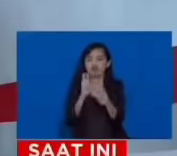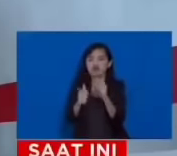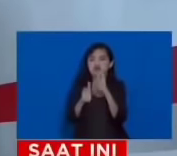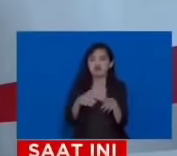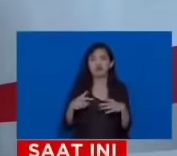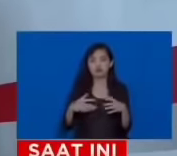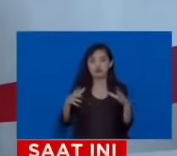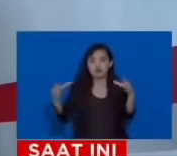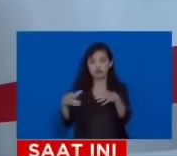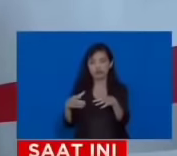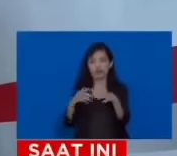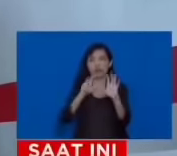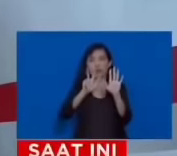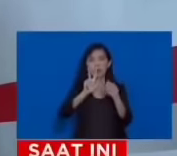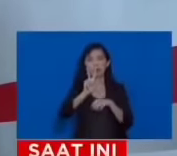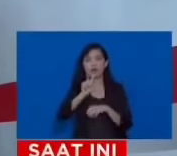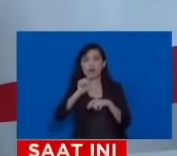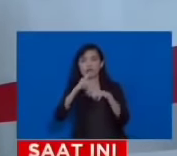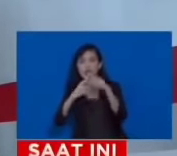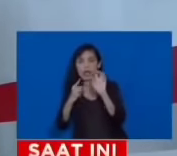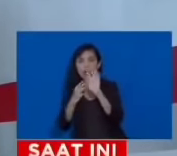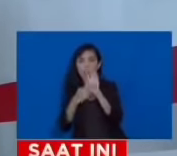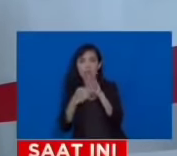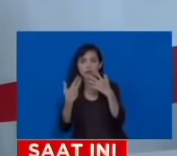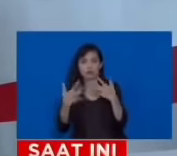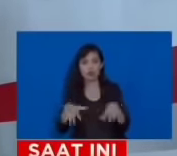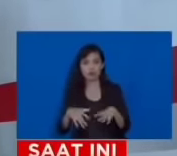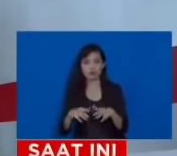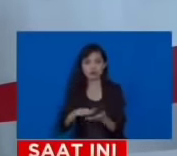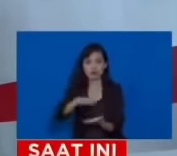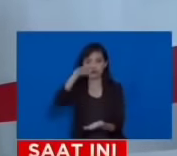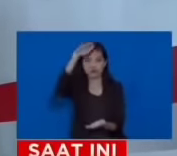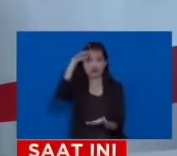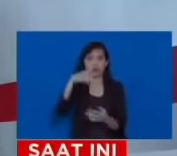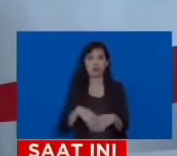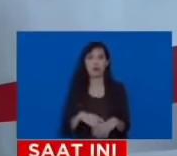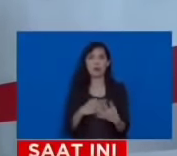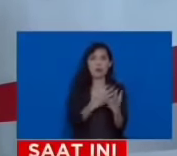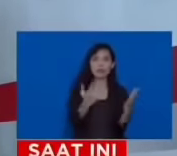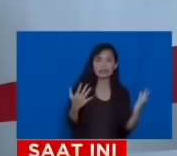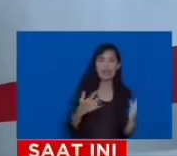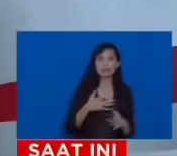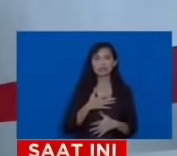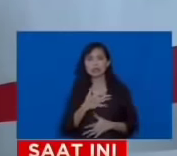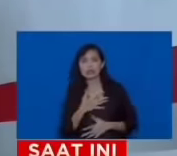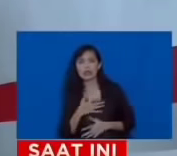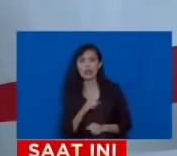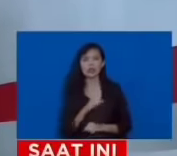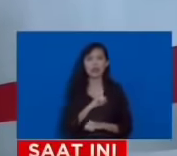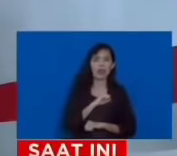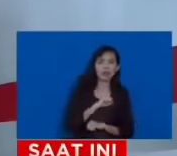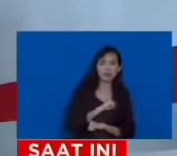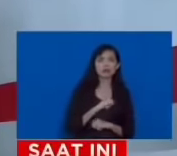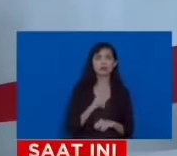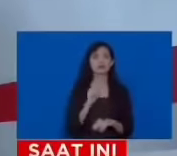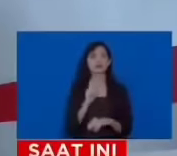itu, masyarakat tidak perlu berkecil hati karena pemerintah bersama semua kekuatan yang